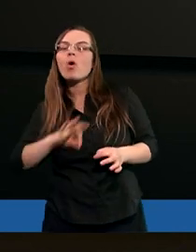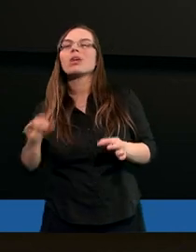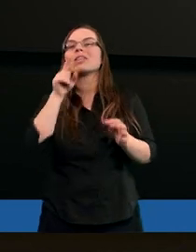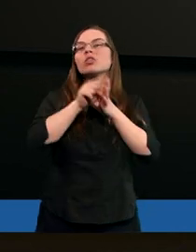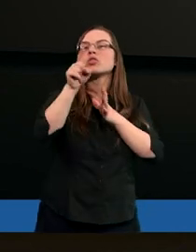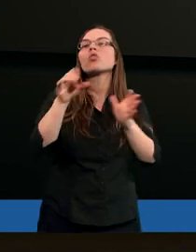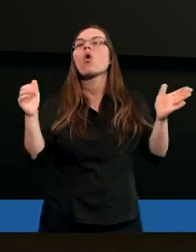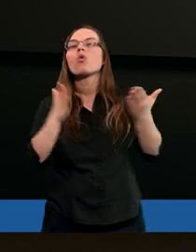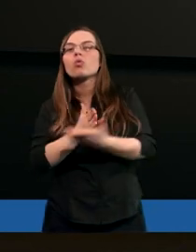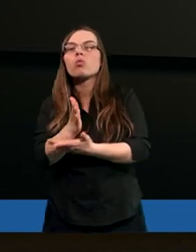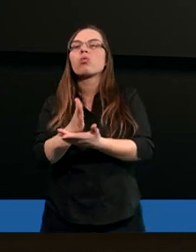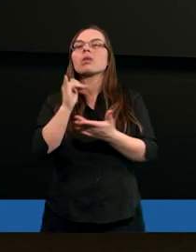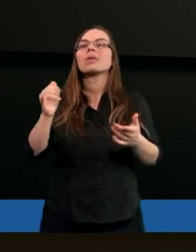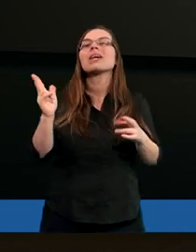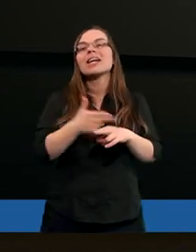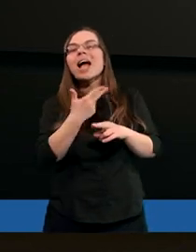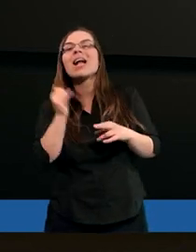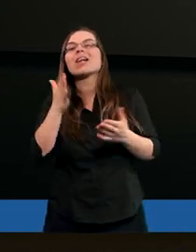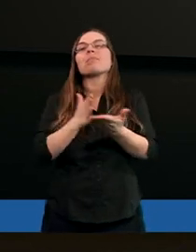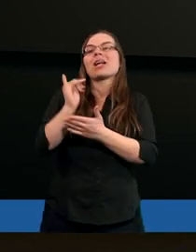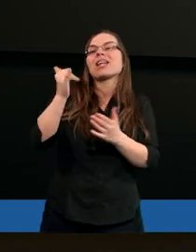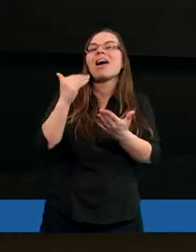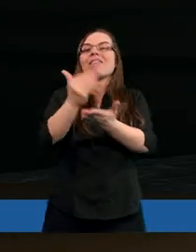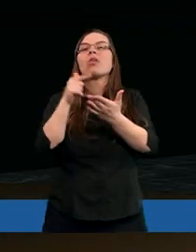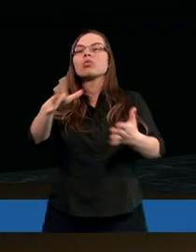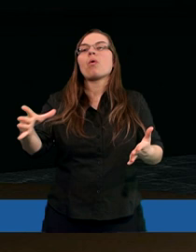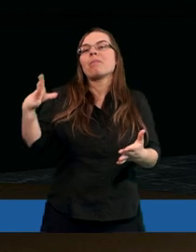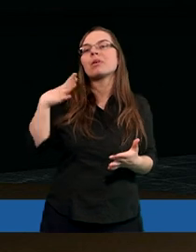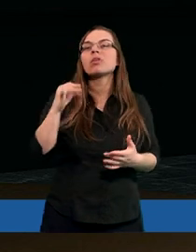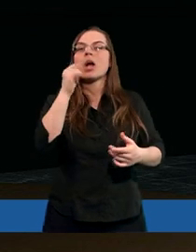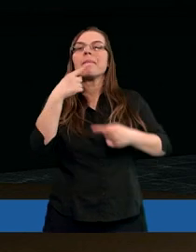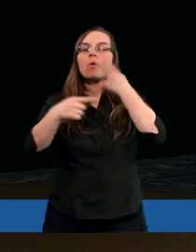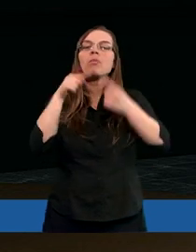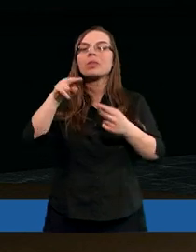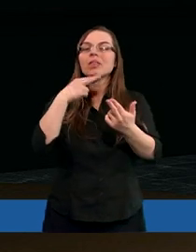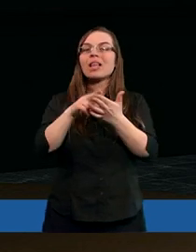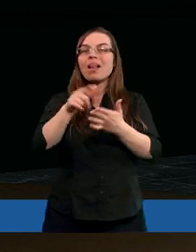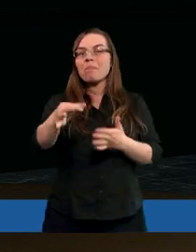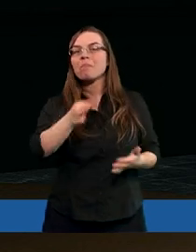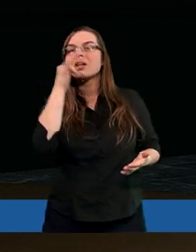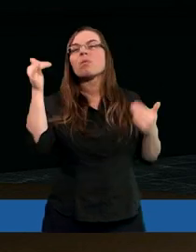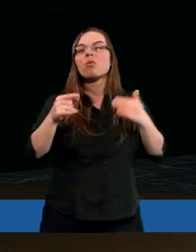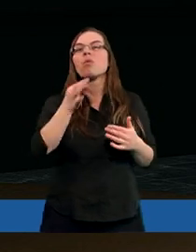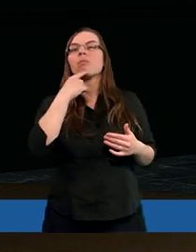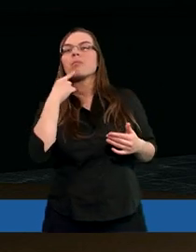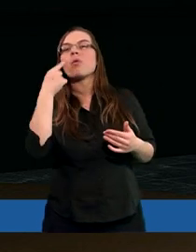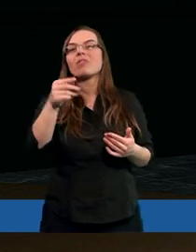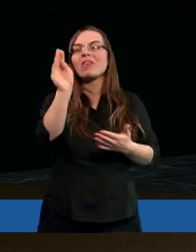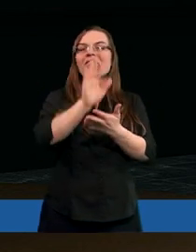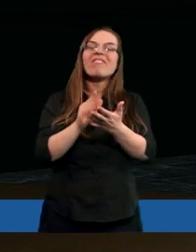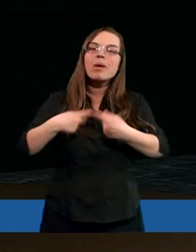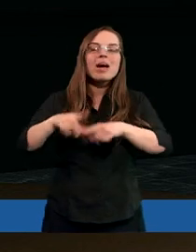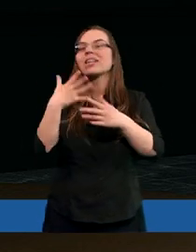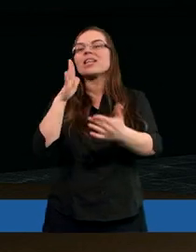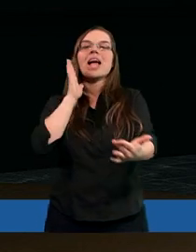do służby, kiedy i gdzie, w jakich warunkach było? Tak, odpowiadając na to pytanie, możemy powiedzieć, tak już uzupełniając, nie